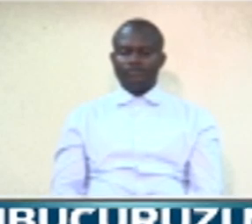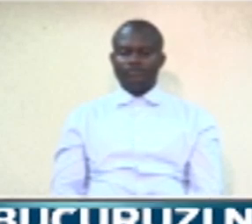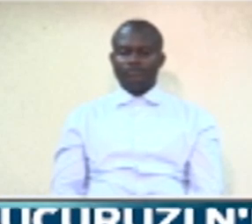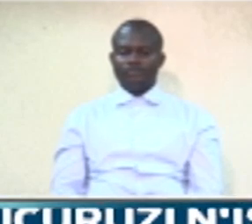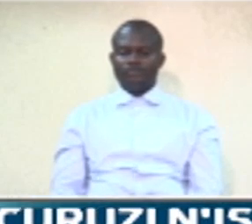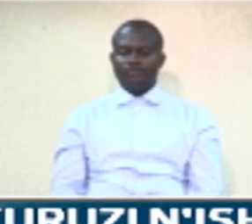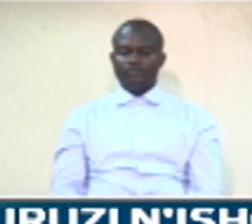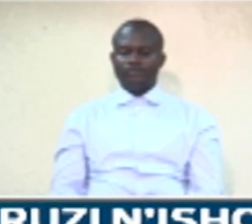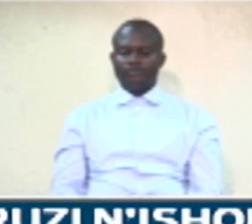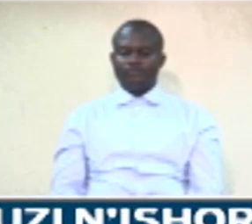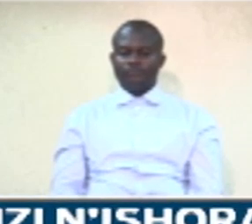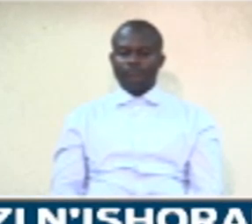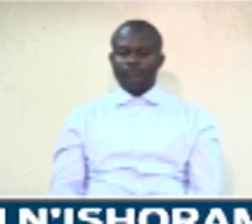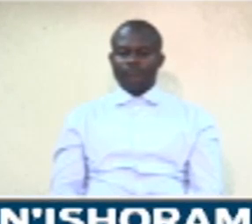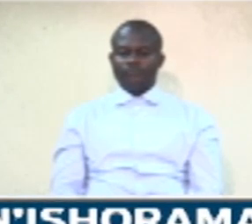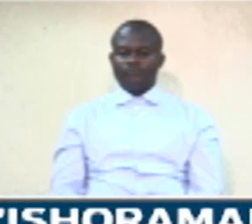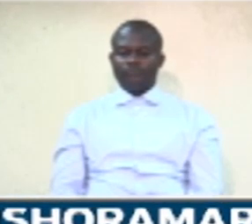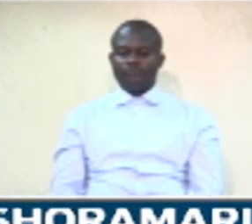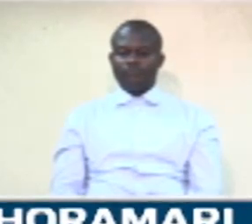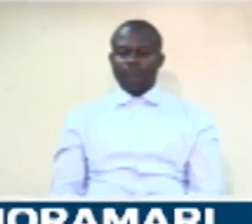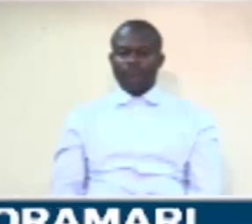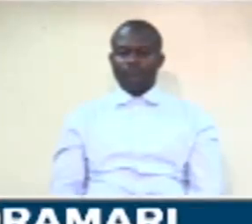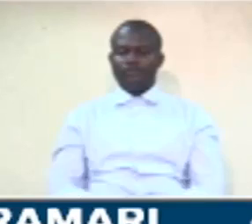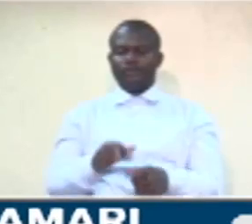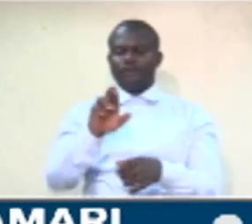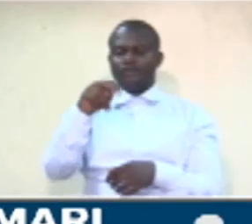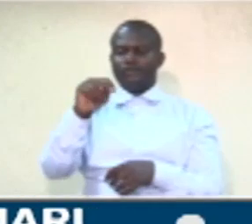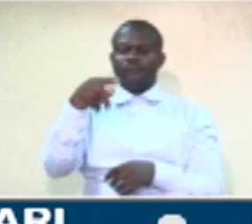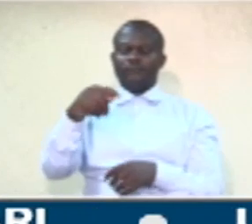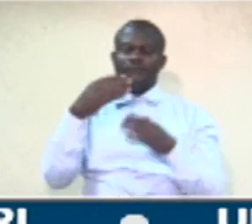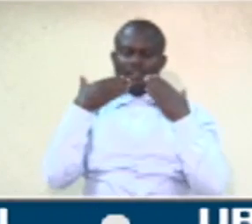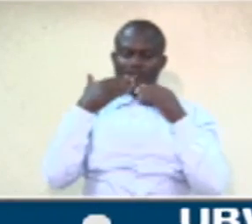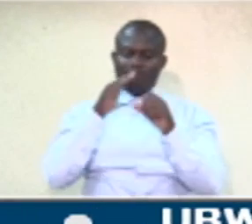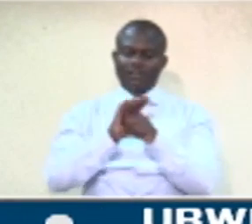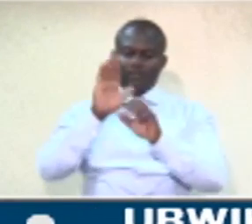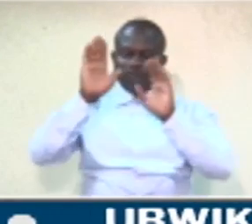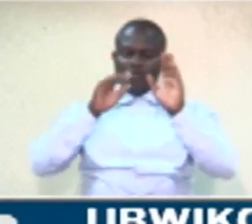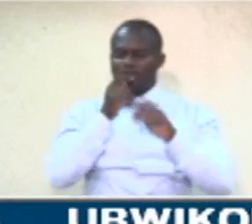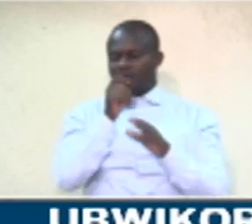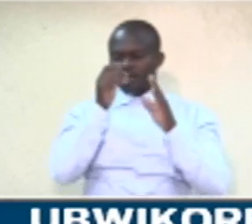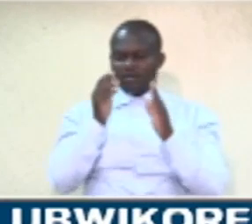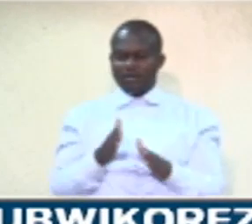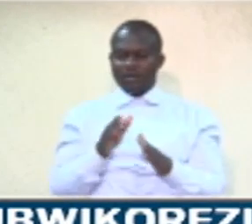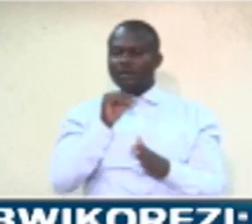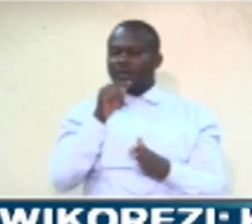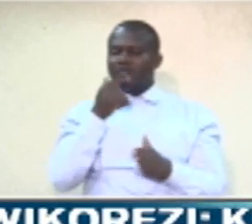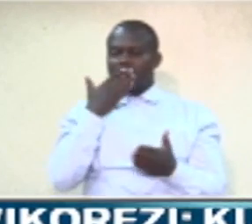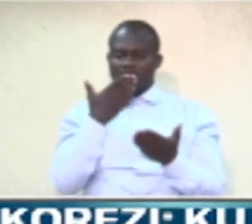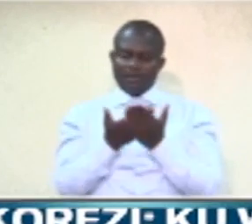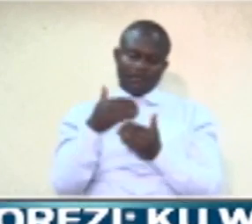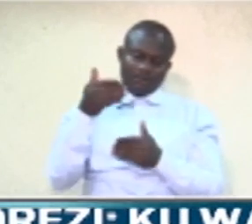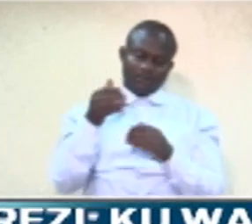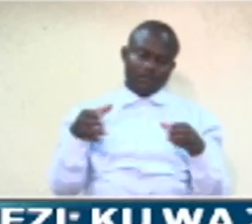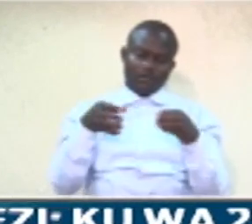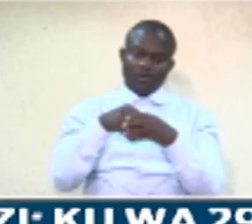ishimira cyane uruhare rw'abanyamakuru. Ntabwo rero byaba ari byiza tugiye duhurira